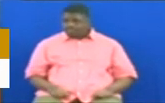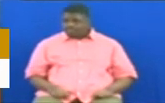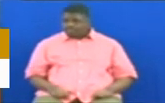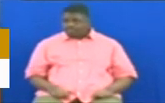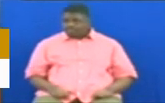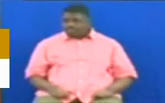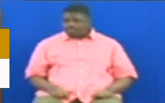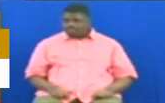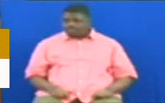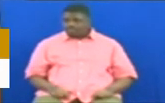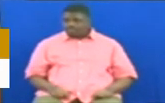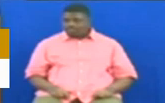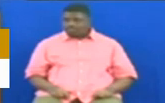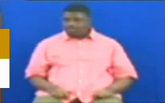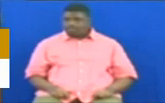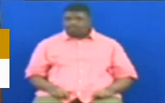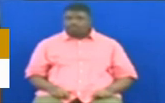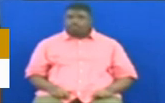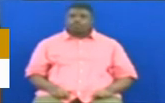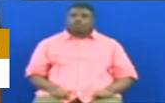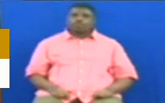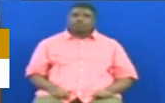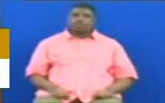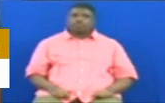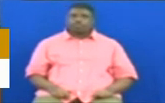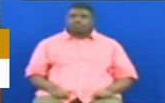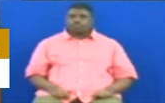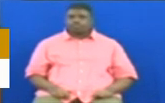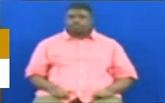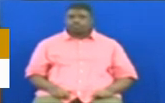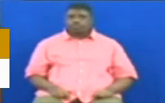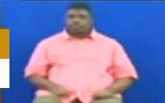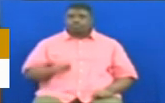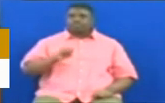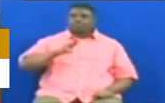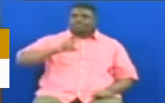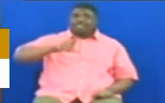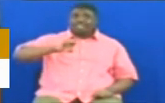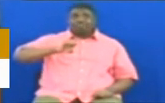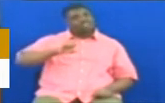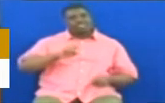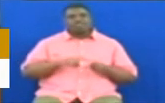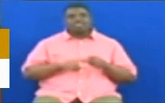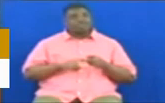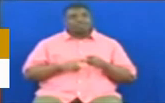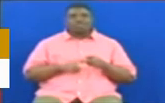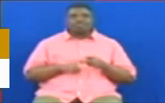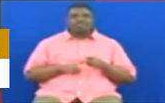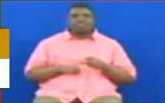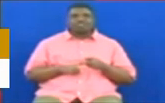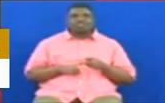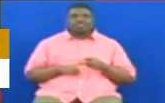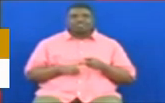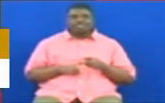Kifungu hicho kina bado mheshimiwa Swale sinio hapo hapo. Mheshimiwa Spika, nashukuru, ni kitu kidogo sana na nina